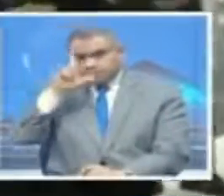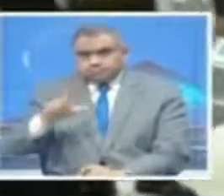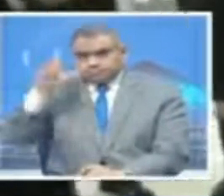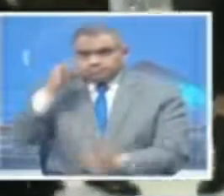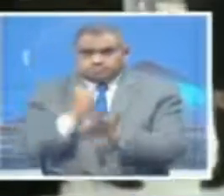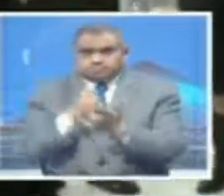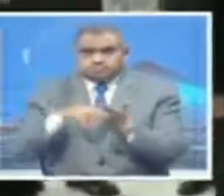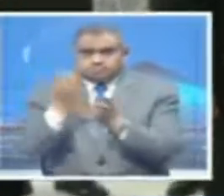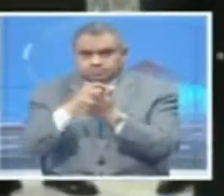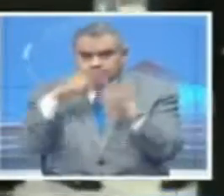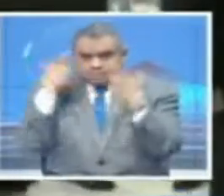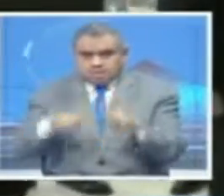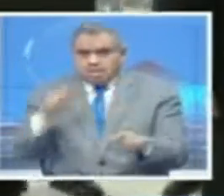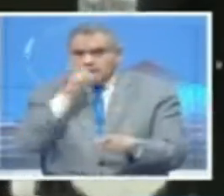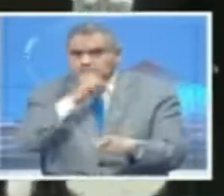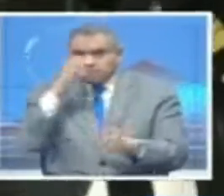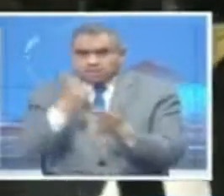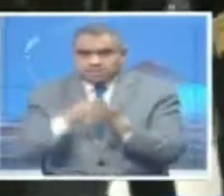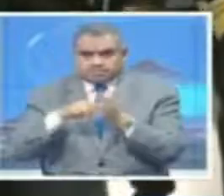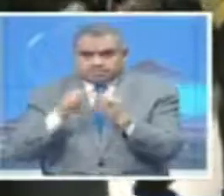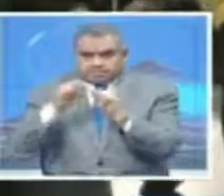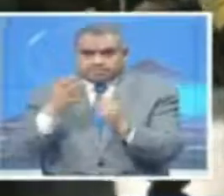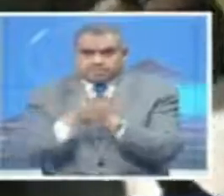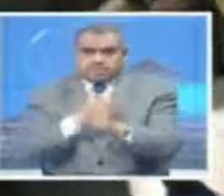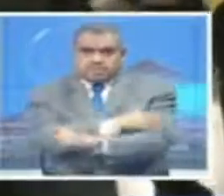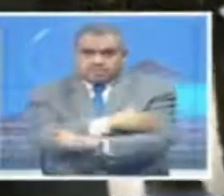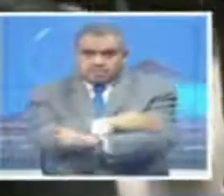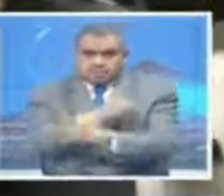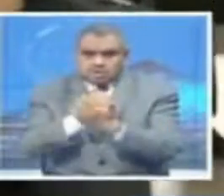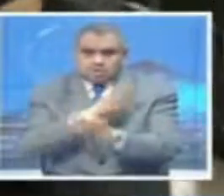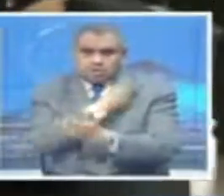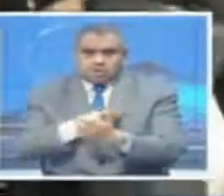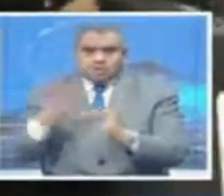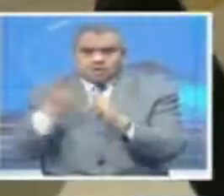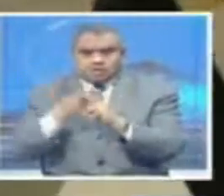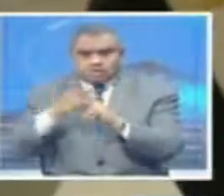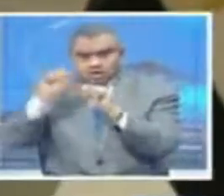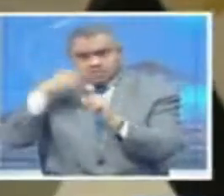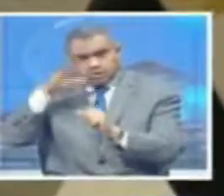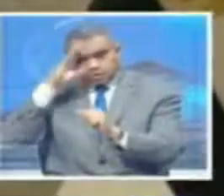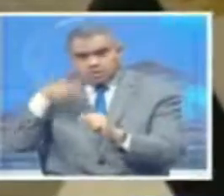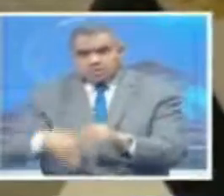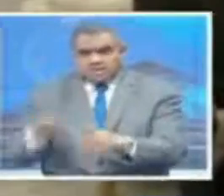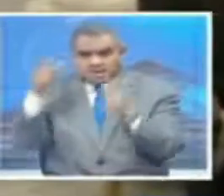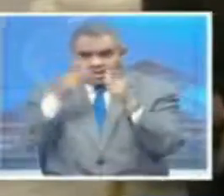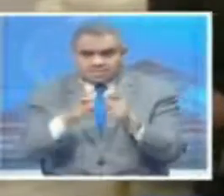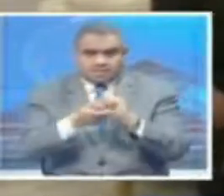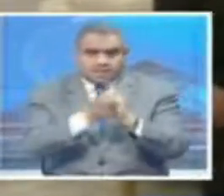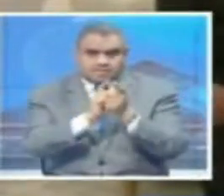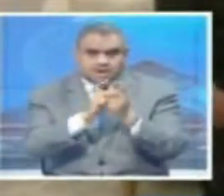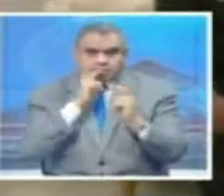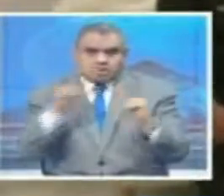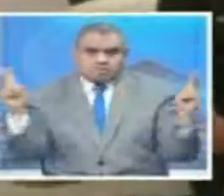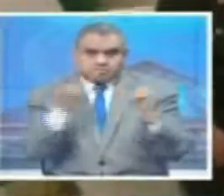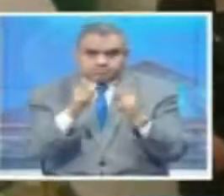المسلحة لدولة الإمارات العربية الشقيقة قيادة وحكومة وشعبا. وعلى هامش المعرض التقى